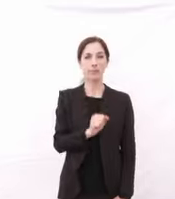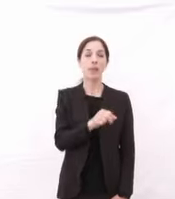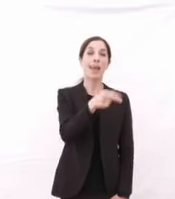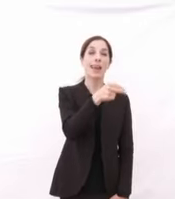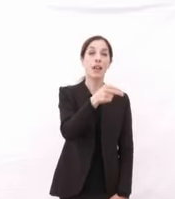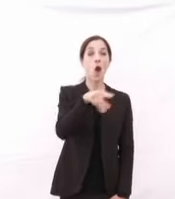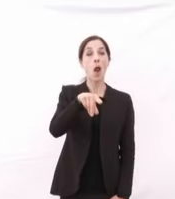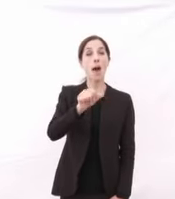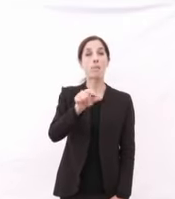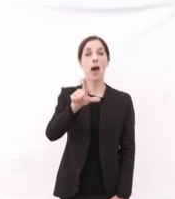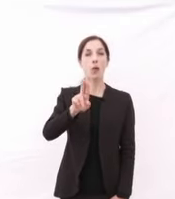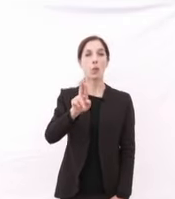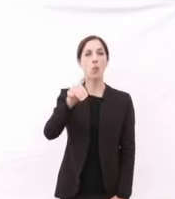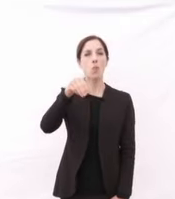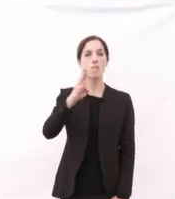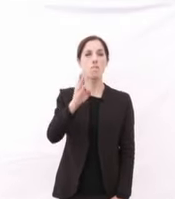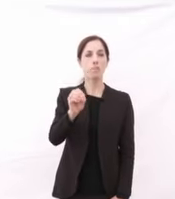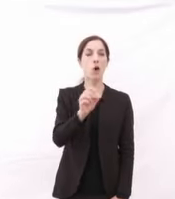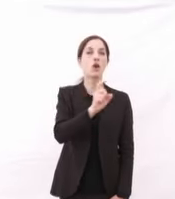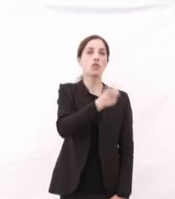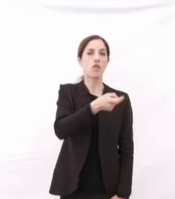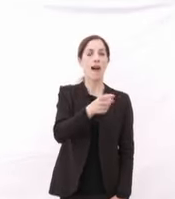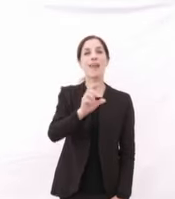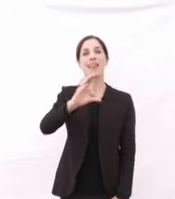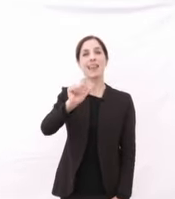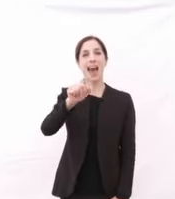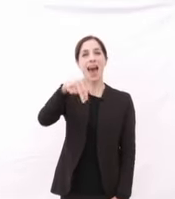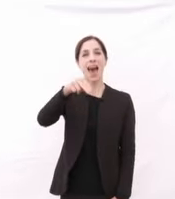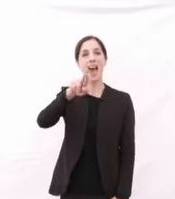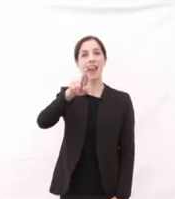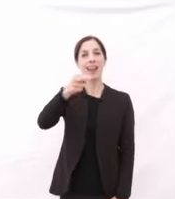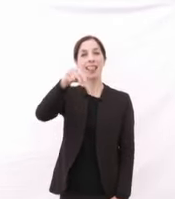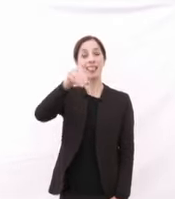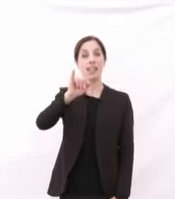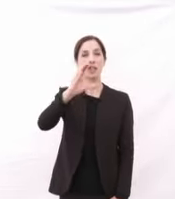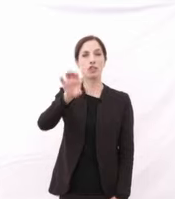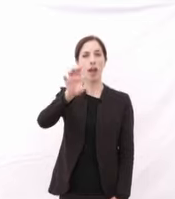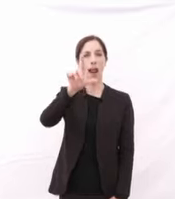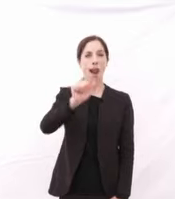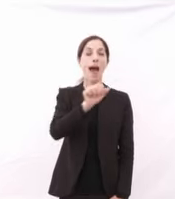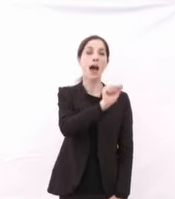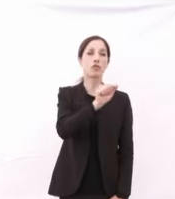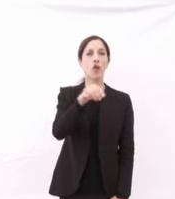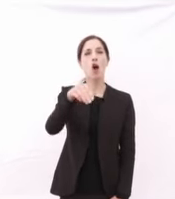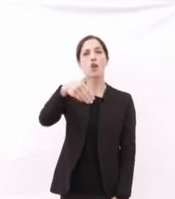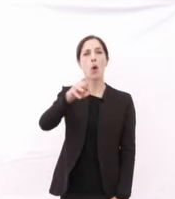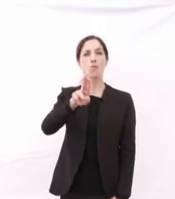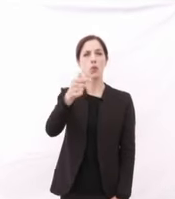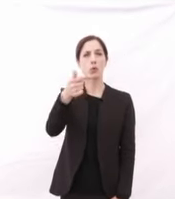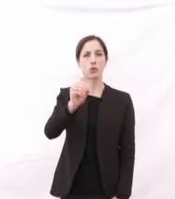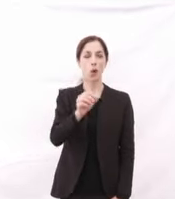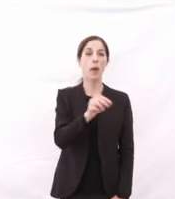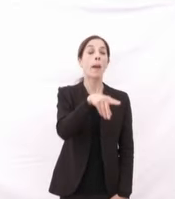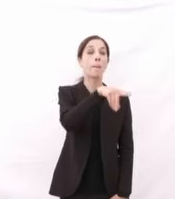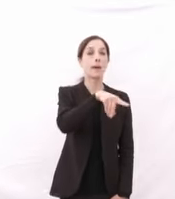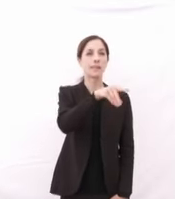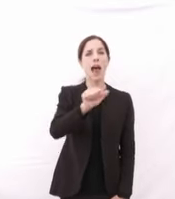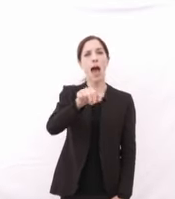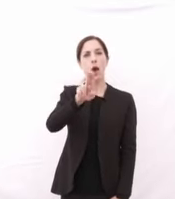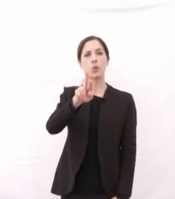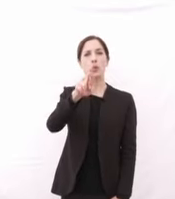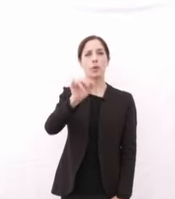Nicola Palumbo, Giovanni Carnicella, Antonio Muto, Pasquale